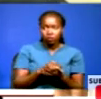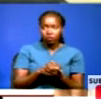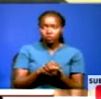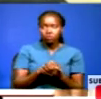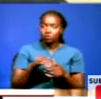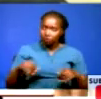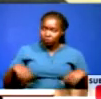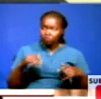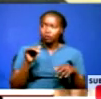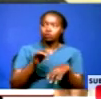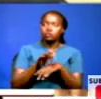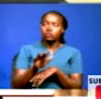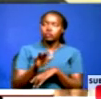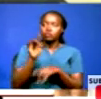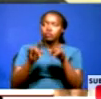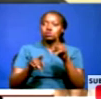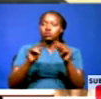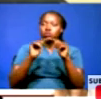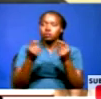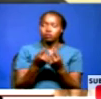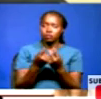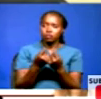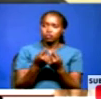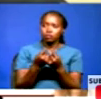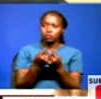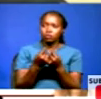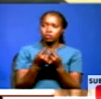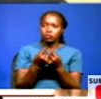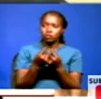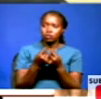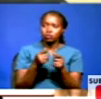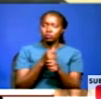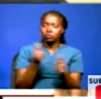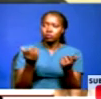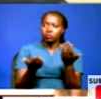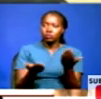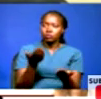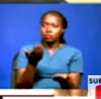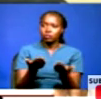sent a very dynamic team, very well balanced.